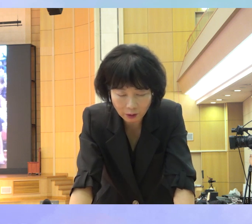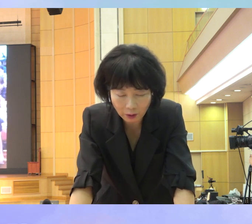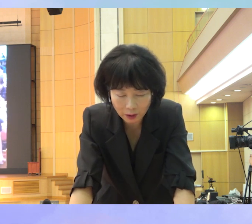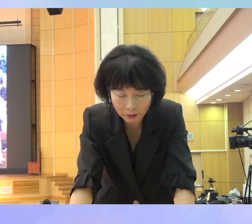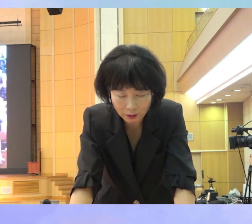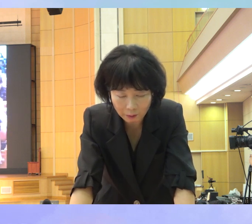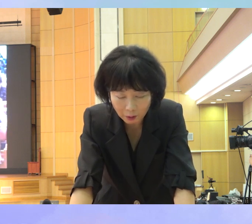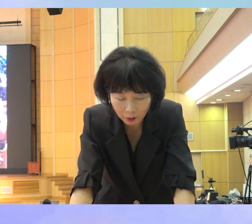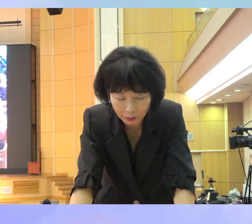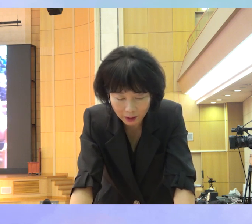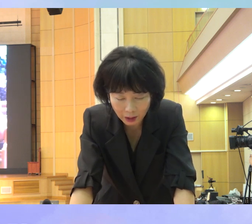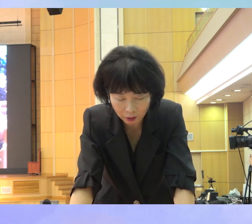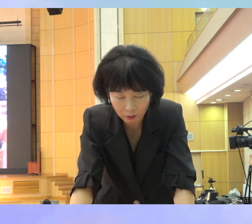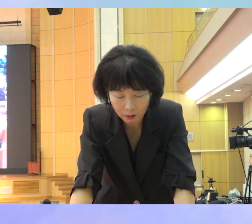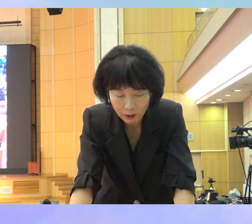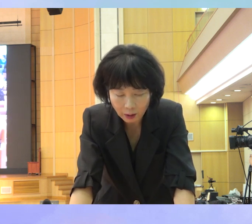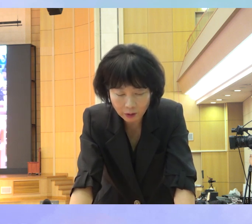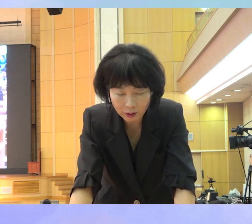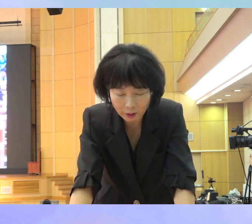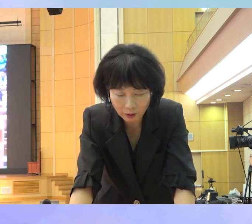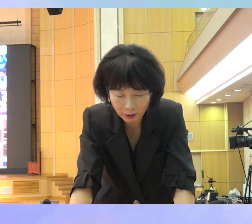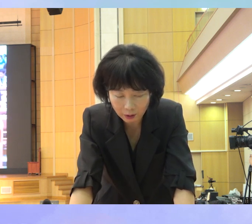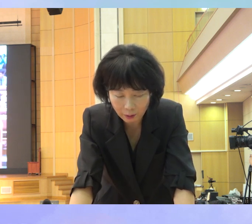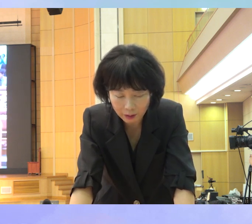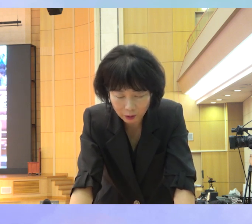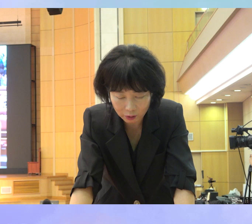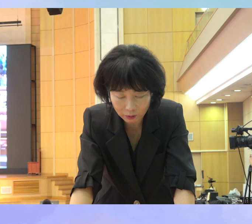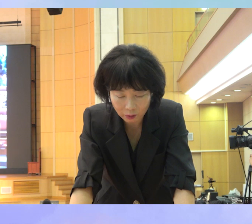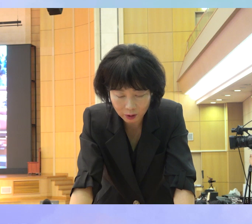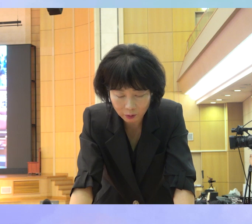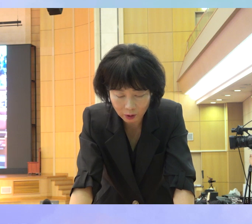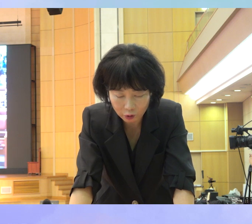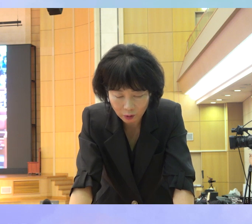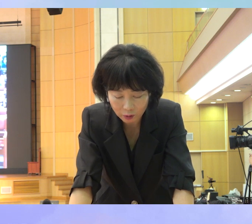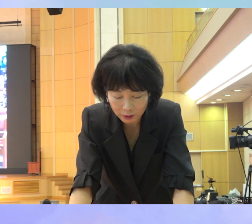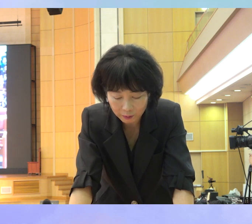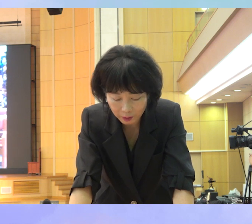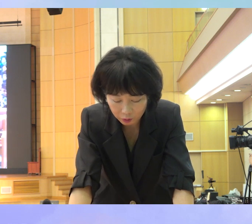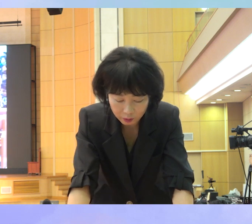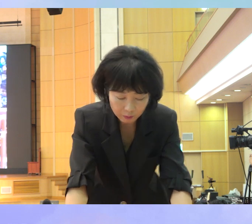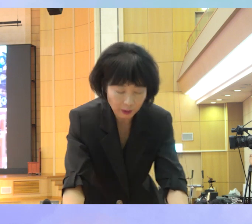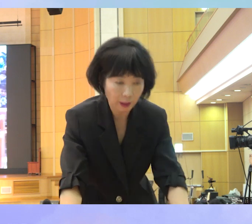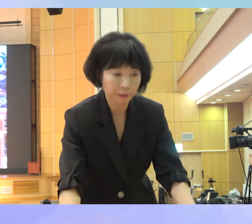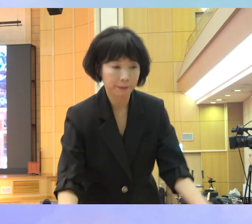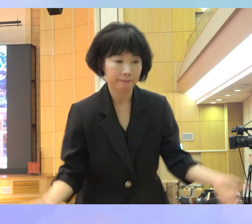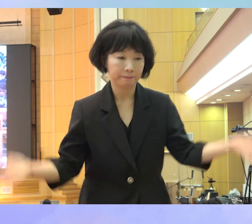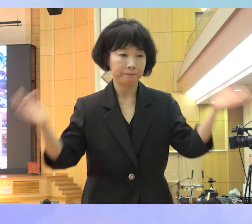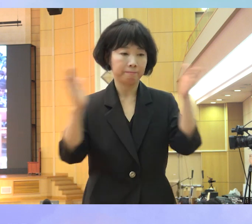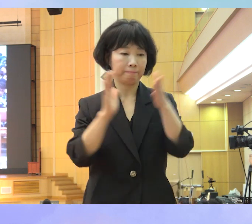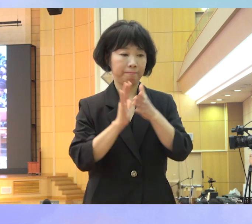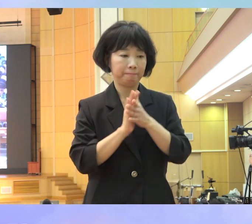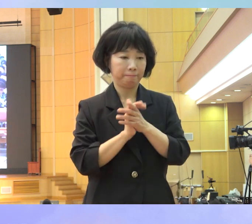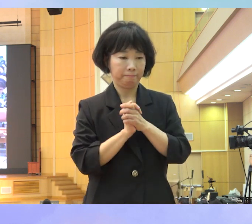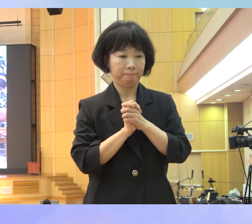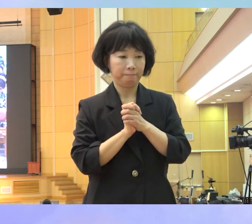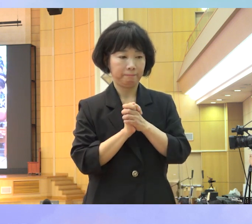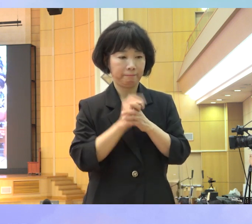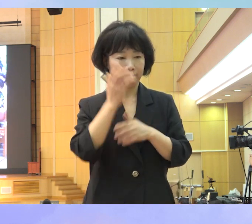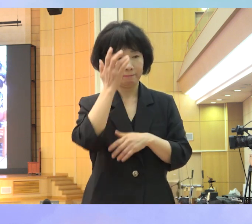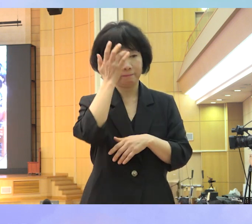주셔서 감사의 말 많이 하는 우리들 되게 하여 주시옵소서. 감사드리고 예수님의